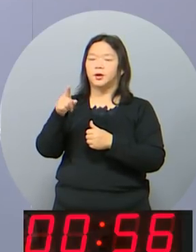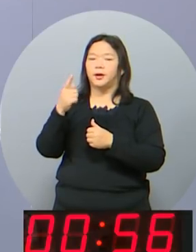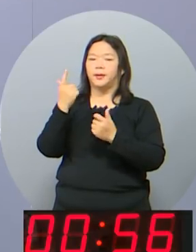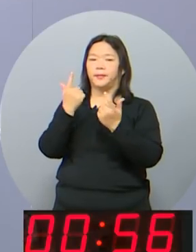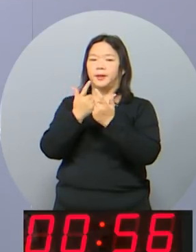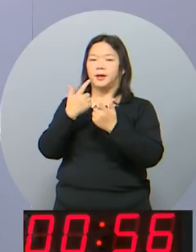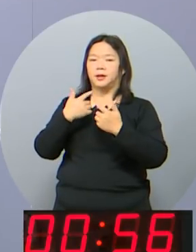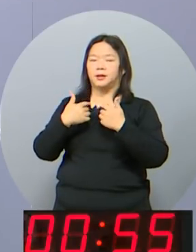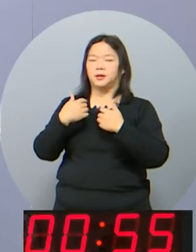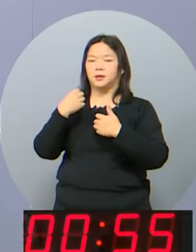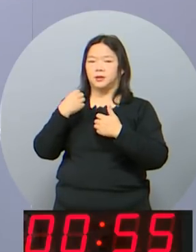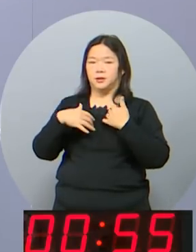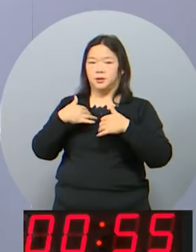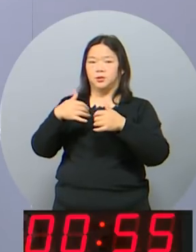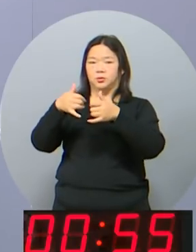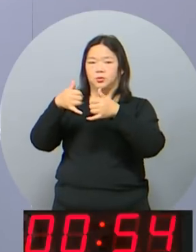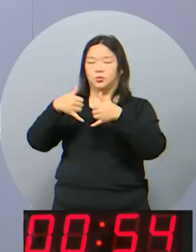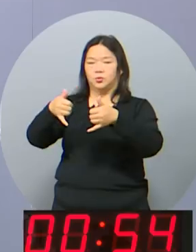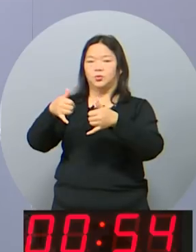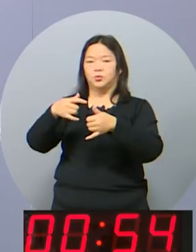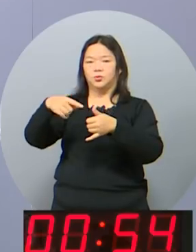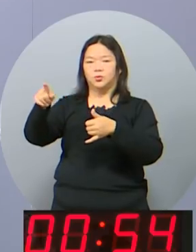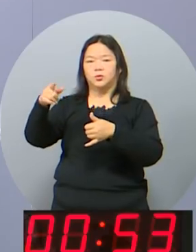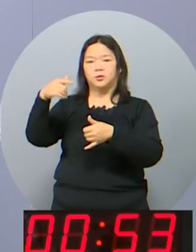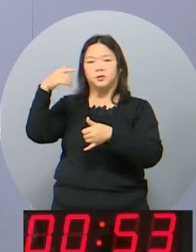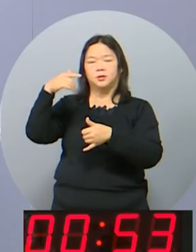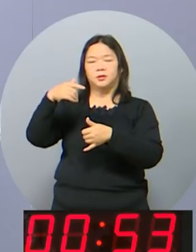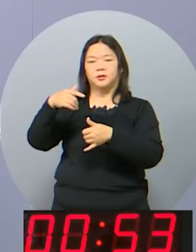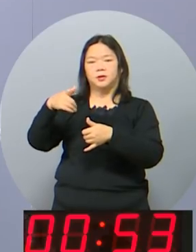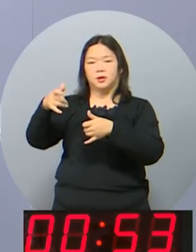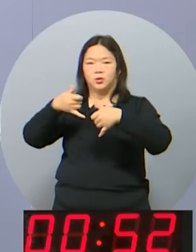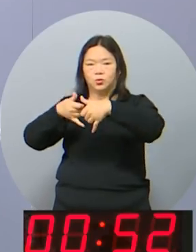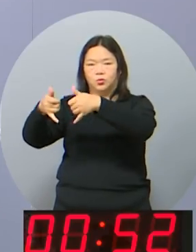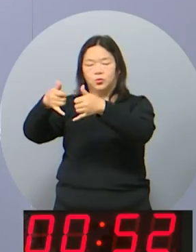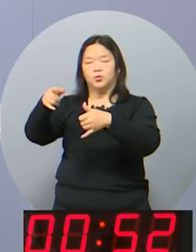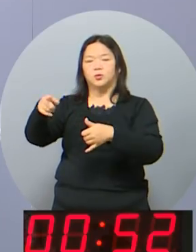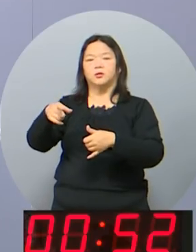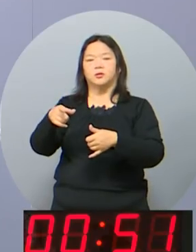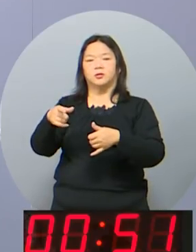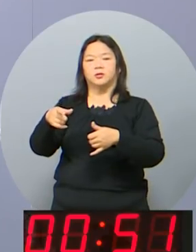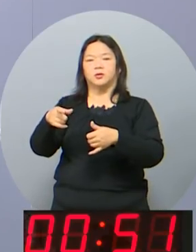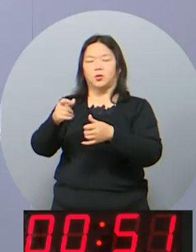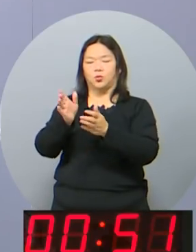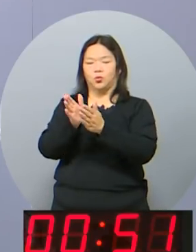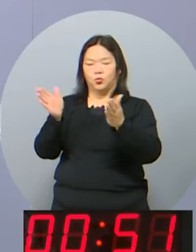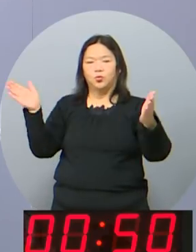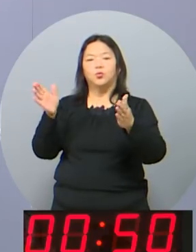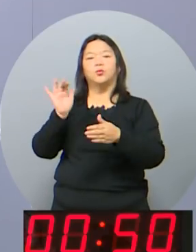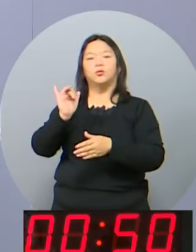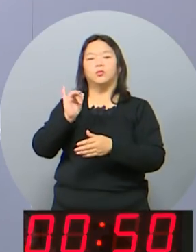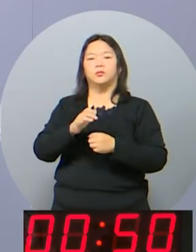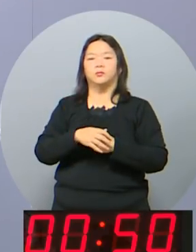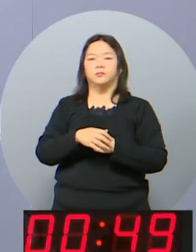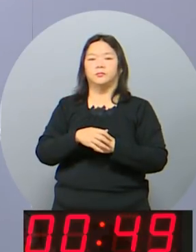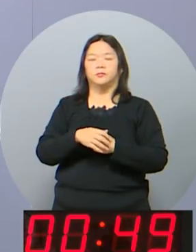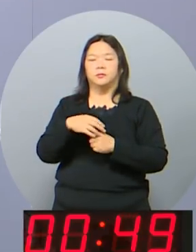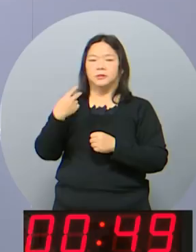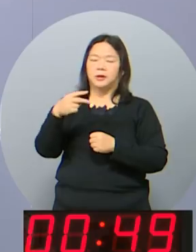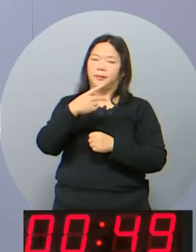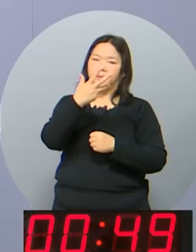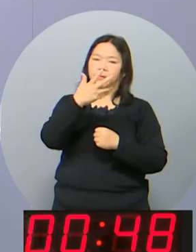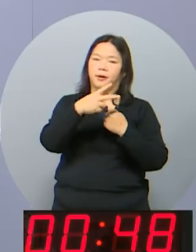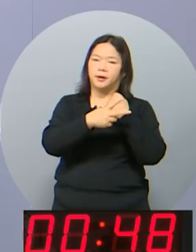新北新路69号通往正德的这条道路目前已经拓宽了。当然还有巴黎